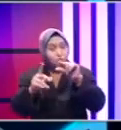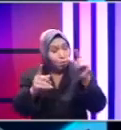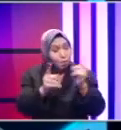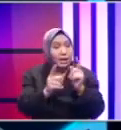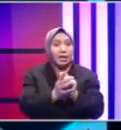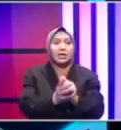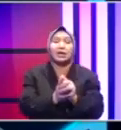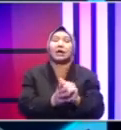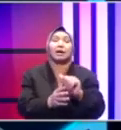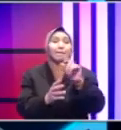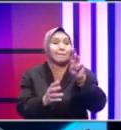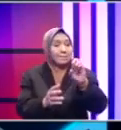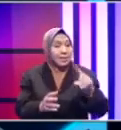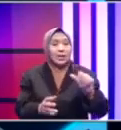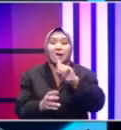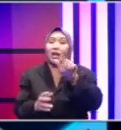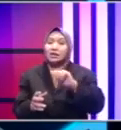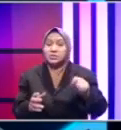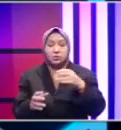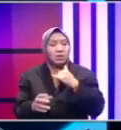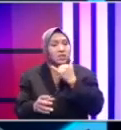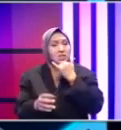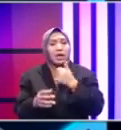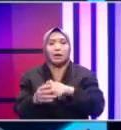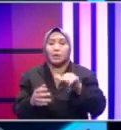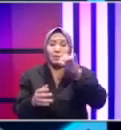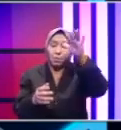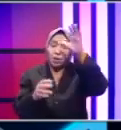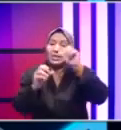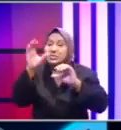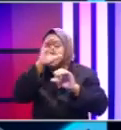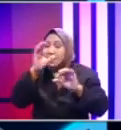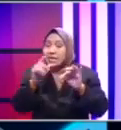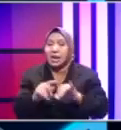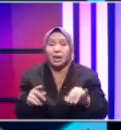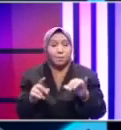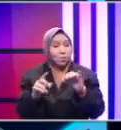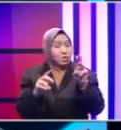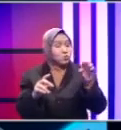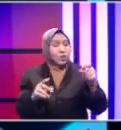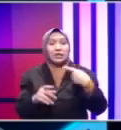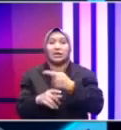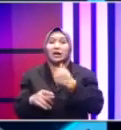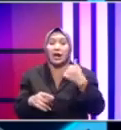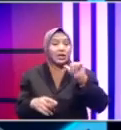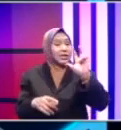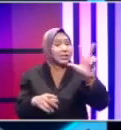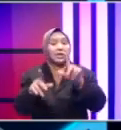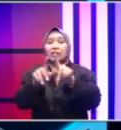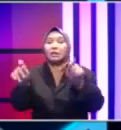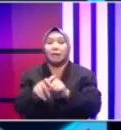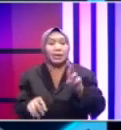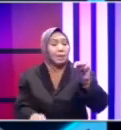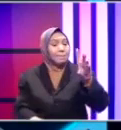lazim kalimi mutsaqol kau tak sedap saya mati tonton Pompeii dicari adalah halaman kita ini hari ini ada tiga tempat